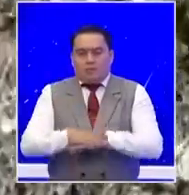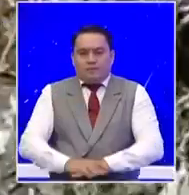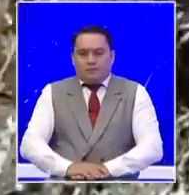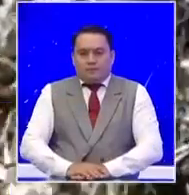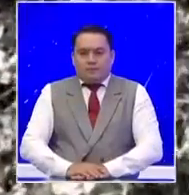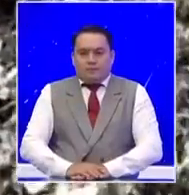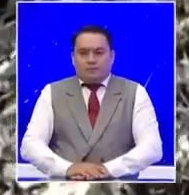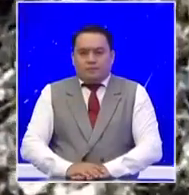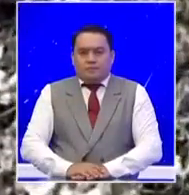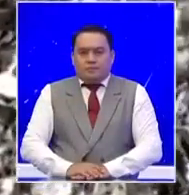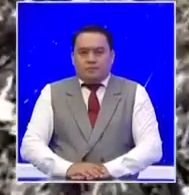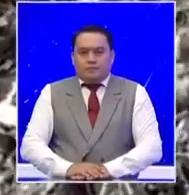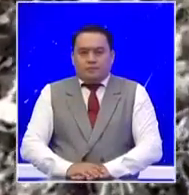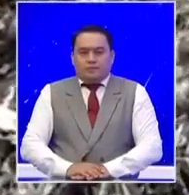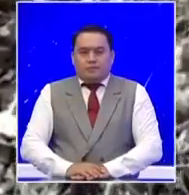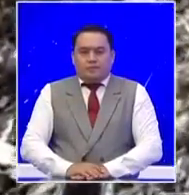Амандыка Баталова.